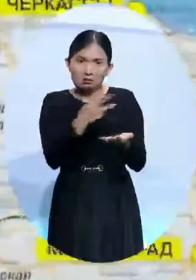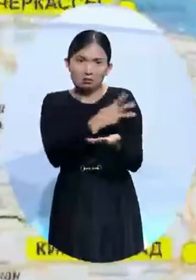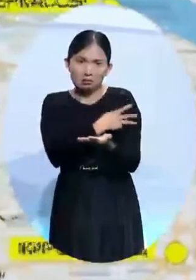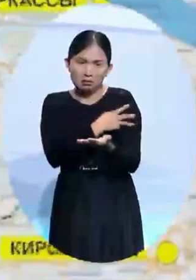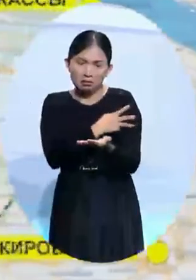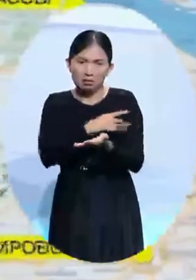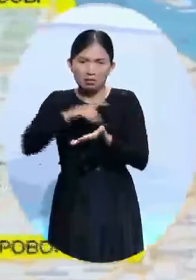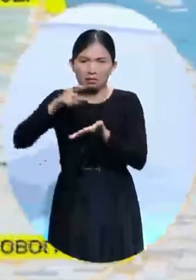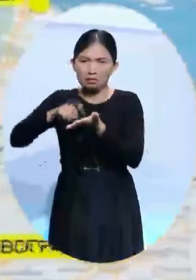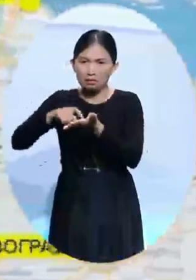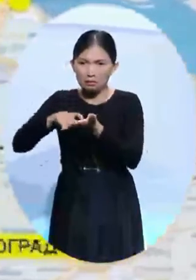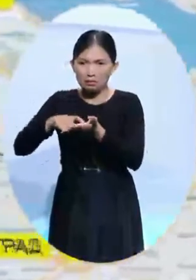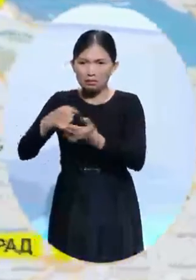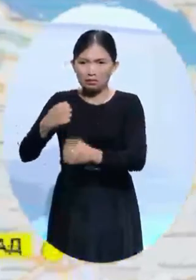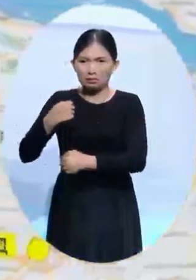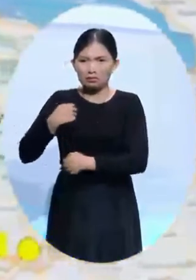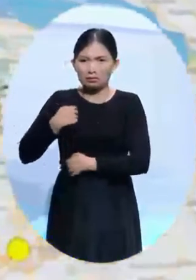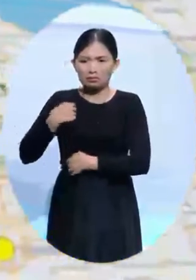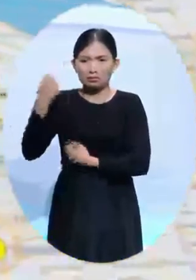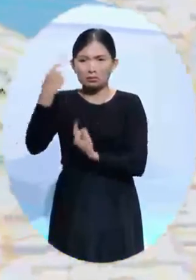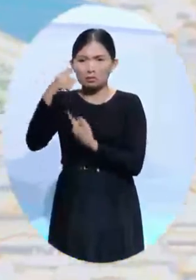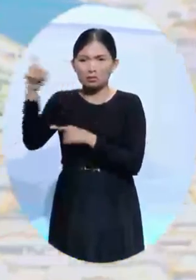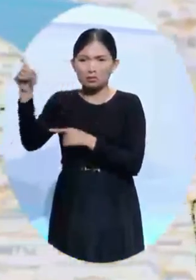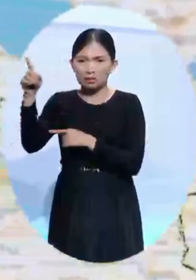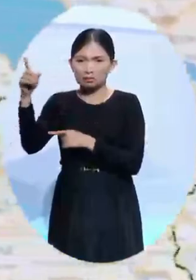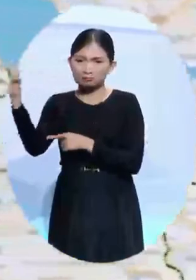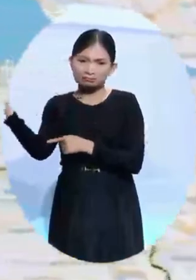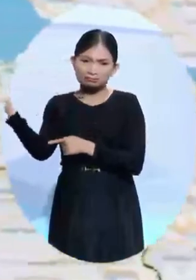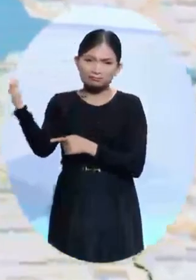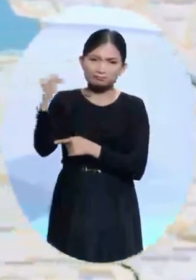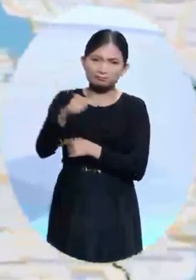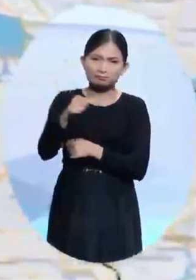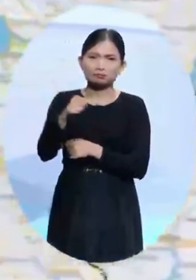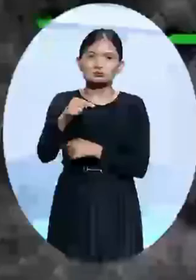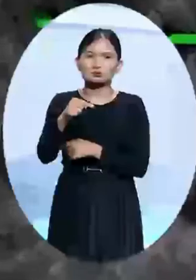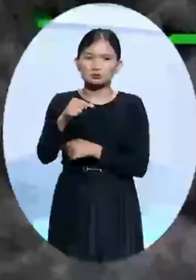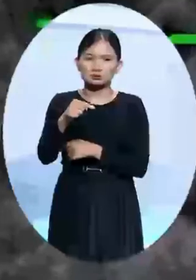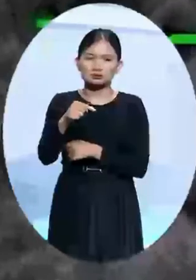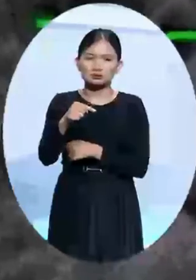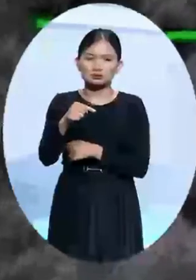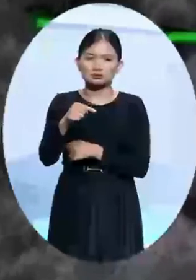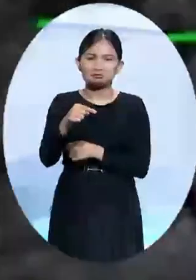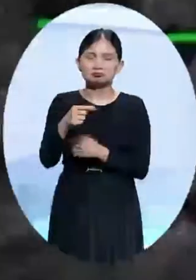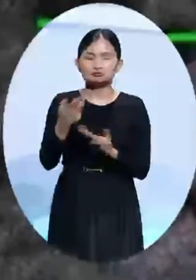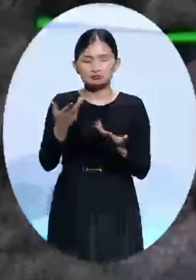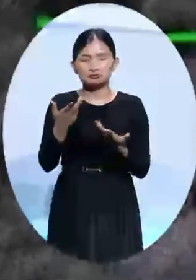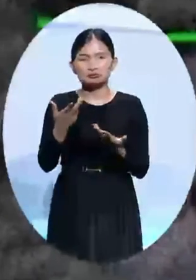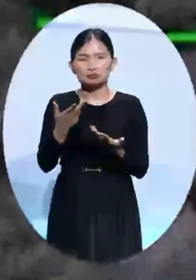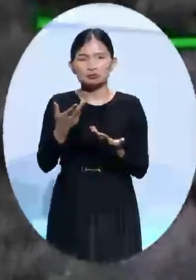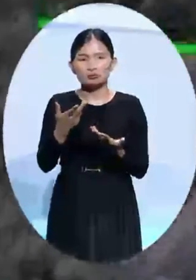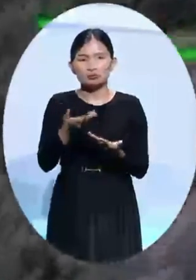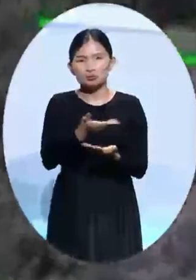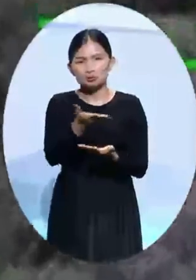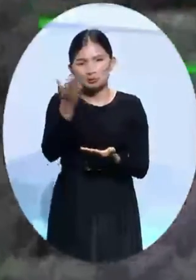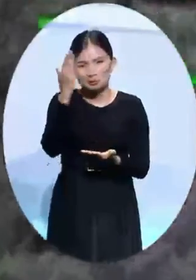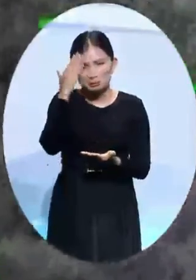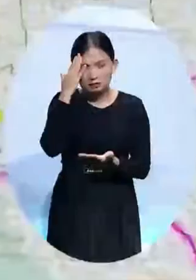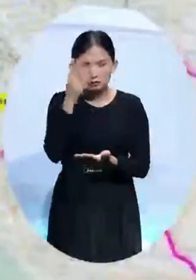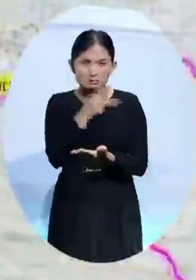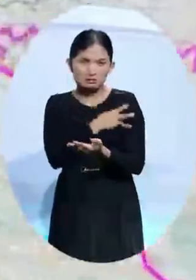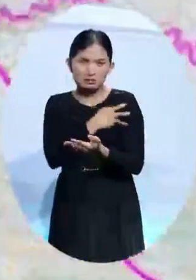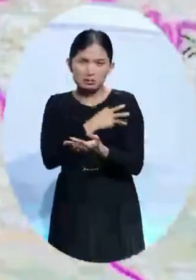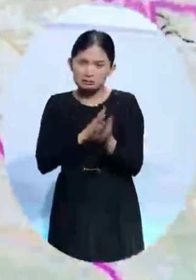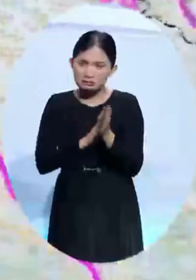Donetsk bằng tên lửa không đối đất. Người phát ngôn Bộ Quốc phòng Igor Konashenkov cho biết thêm, Nga cũng đã tấn công một tiểu đoàn pháo binh của